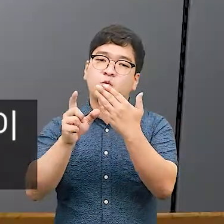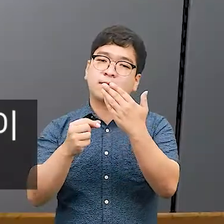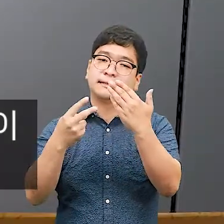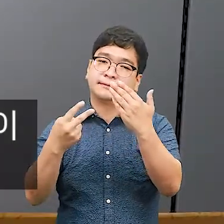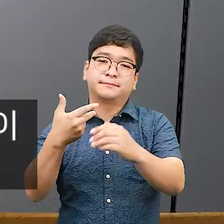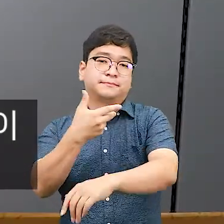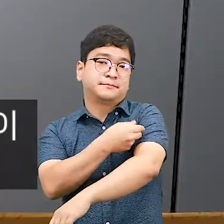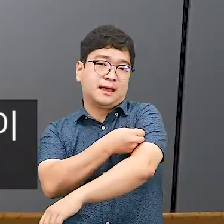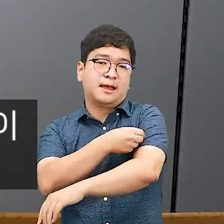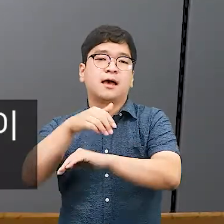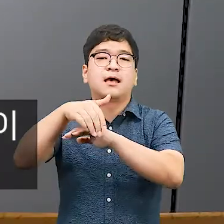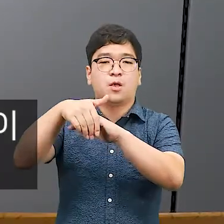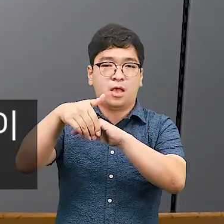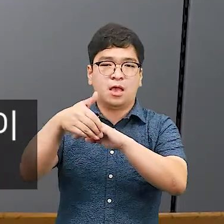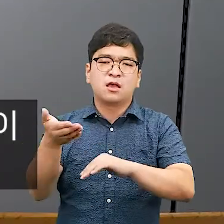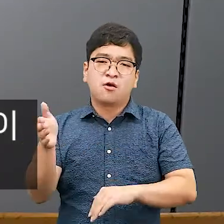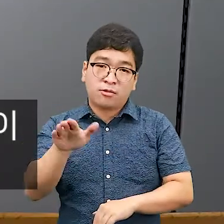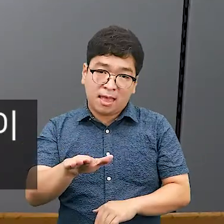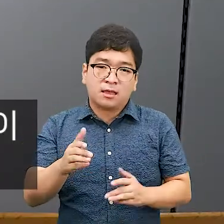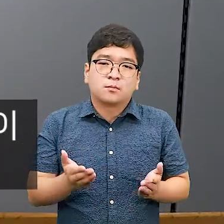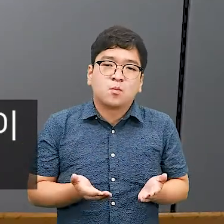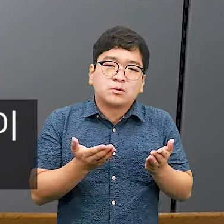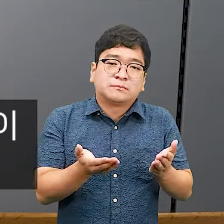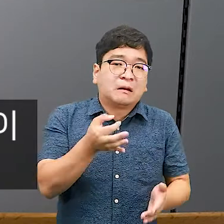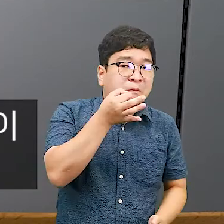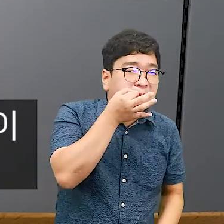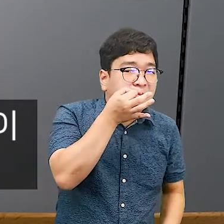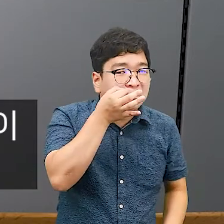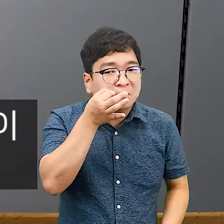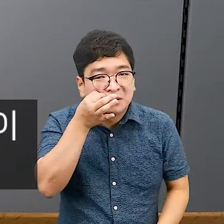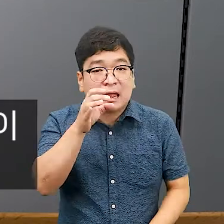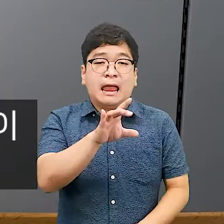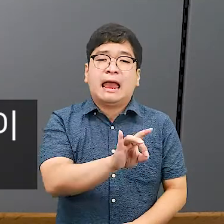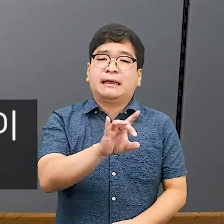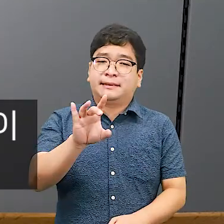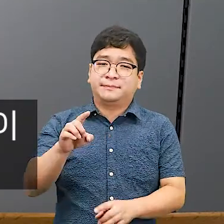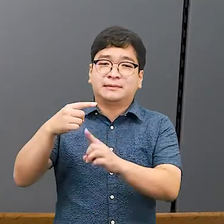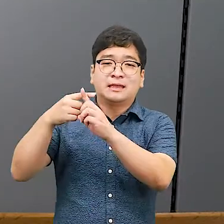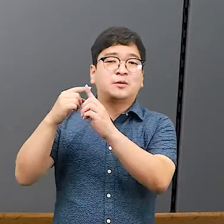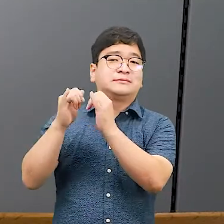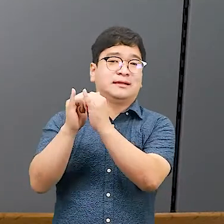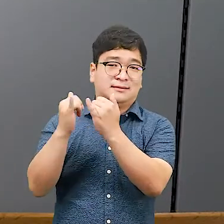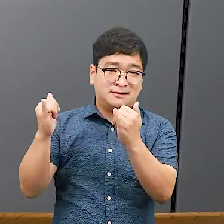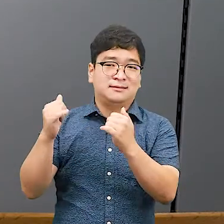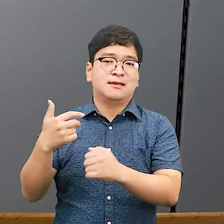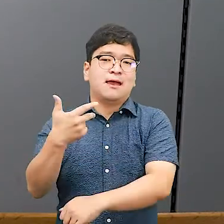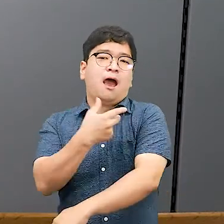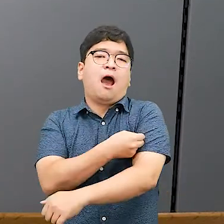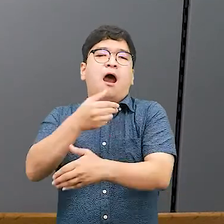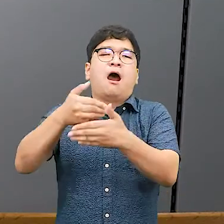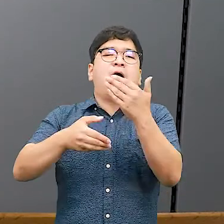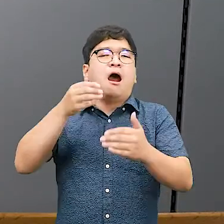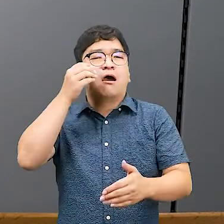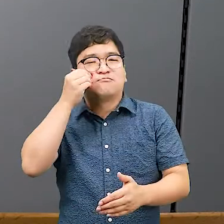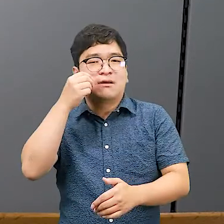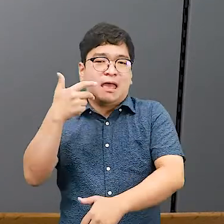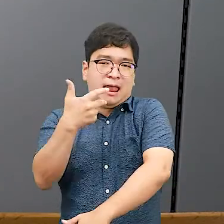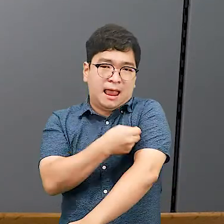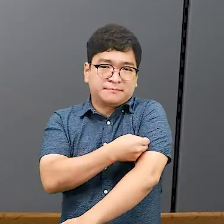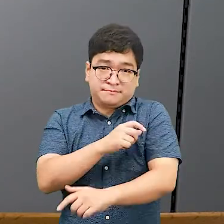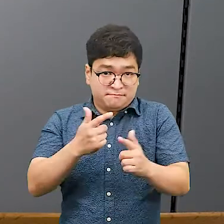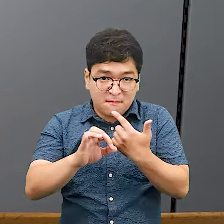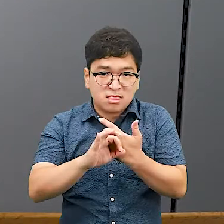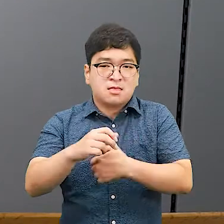맞아요. 여기서 봉사하다 보면 가끔씩 간호사분이 백신이 남는다고 이제 백신 안 맞았으면